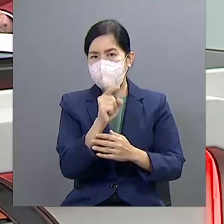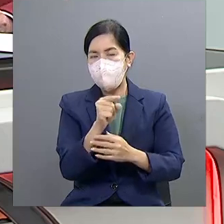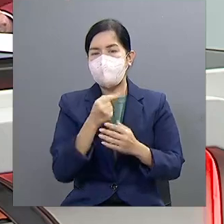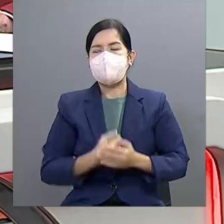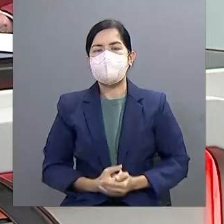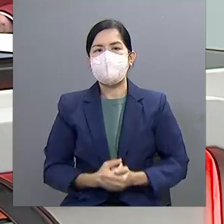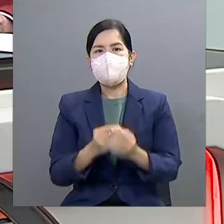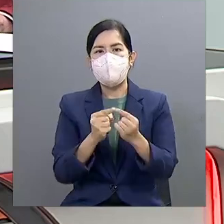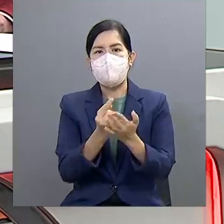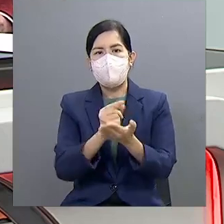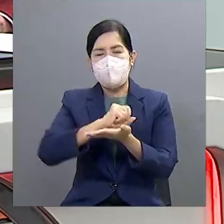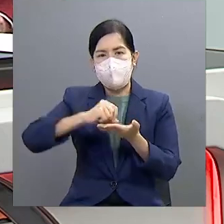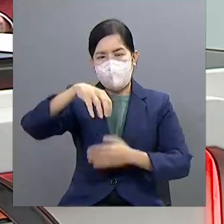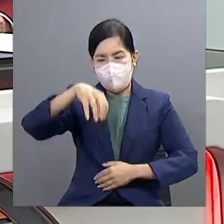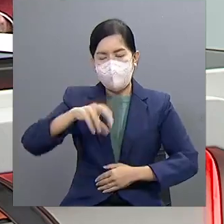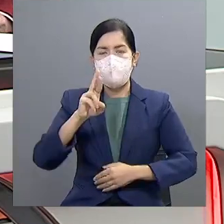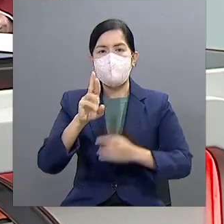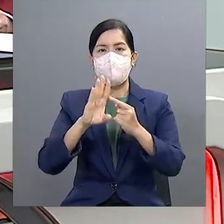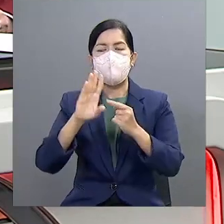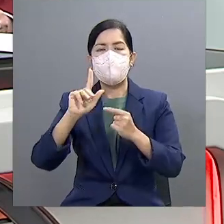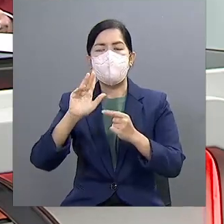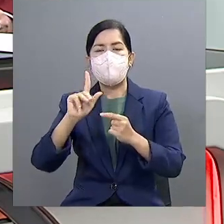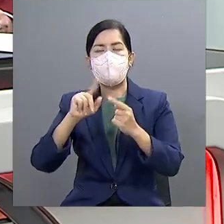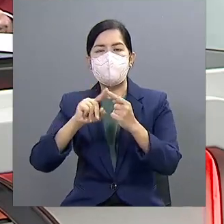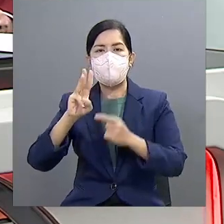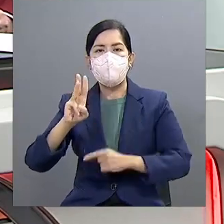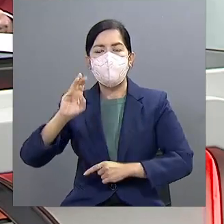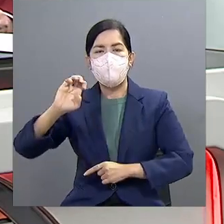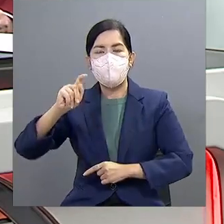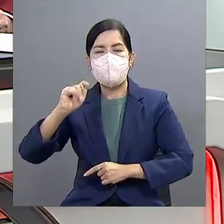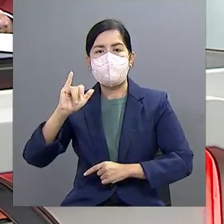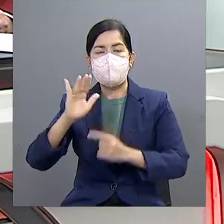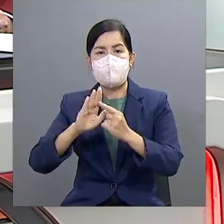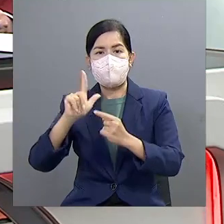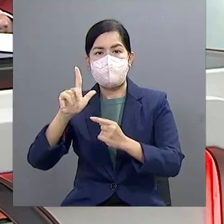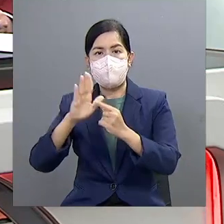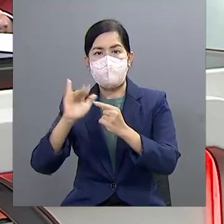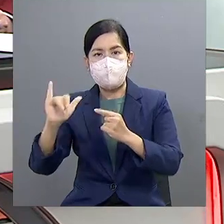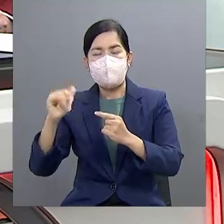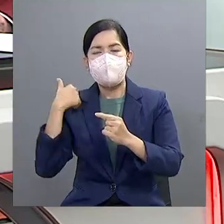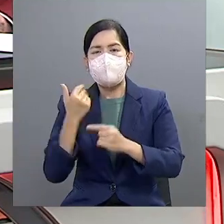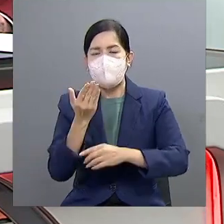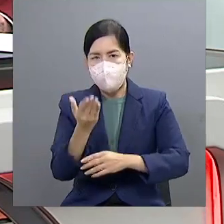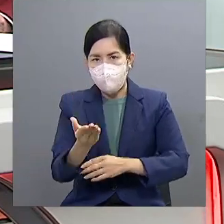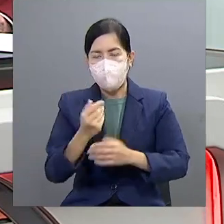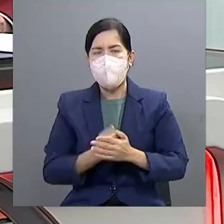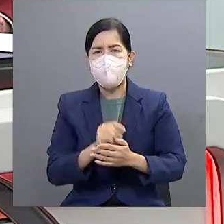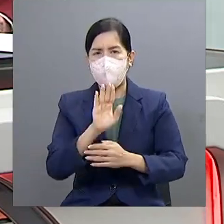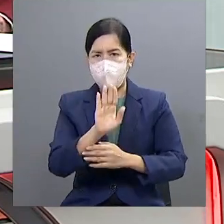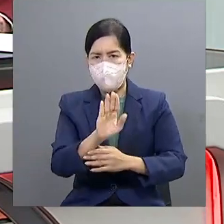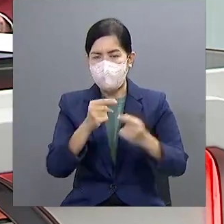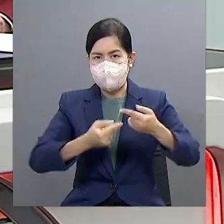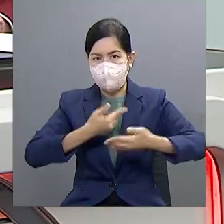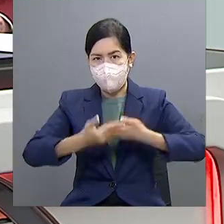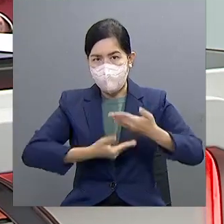ยและกลุ่มเครือข่ายต้องการจะผลักดันให้เกิดจริงๆก็คือการขอให้ห้ามขายอาหารขนมหรือเ